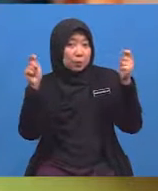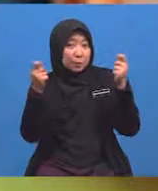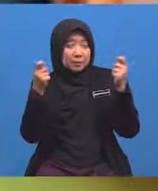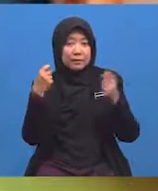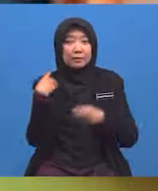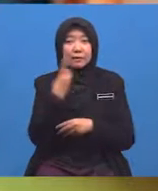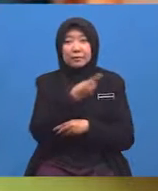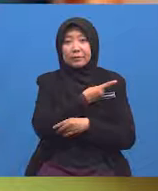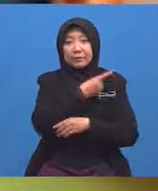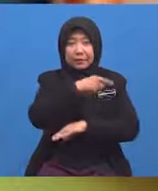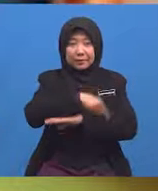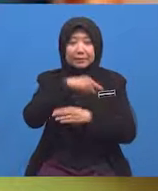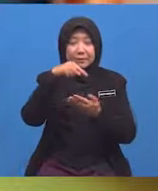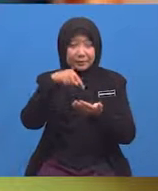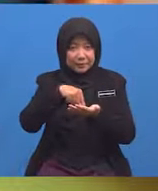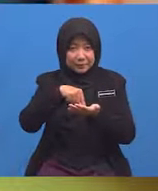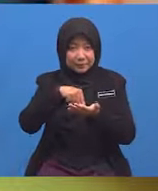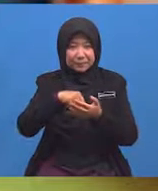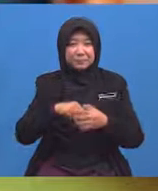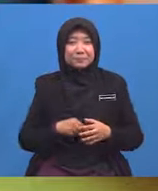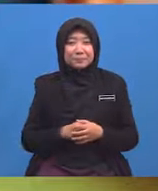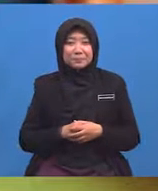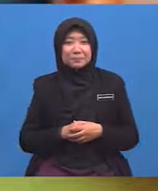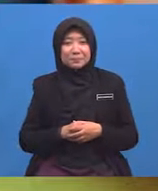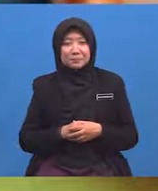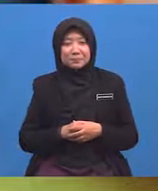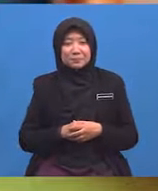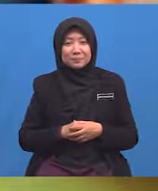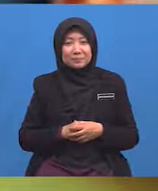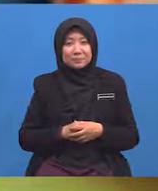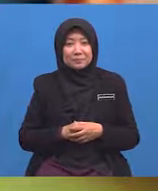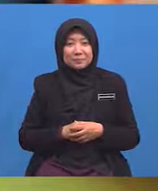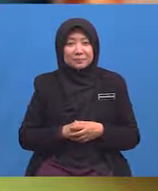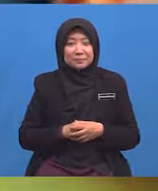utama bagi topik perbincangan kita pada hari ini.